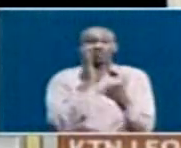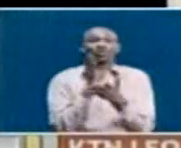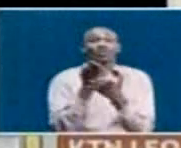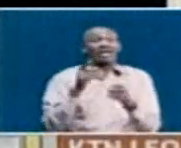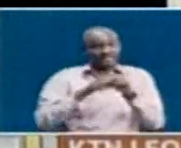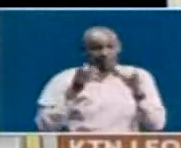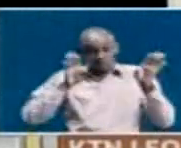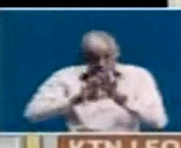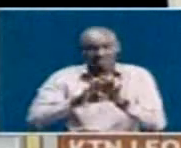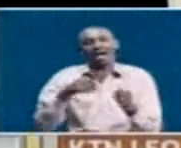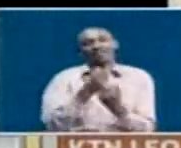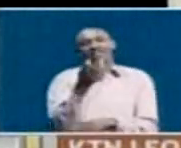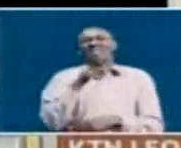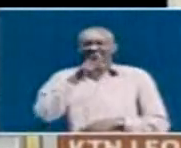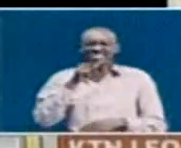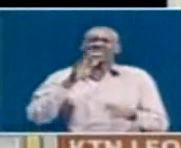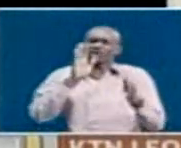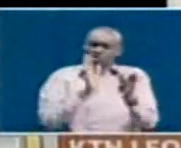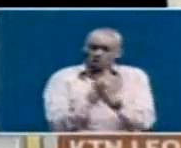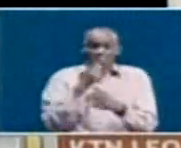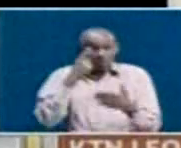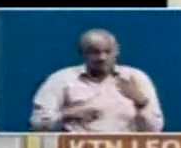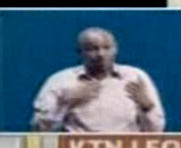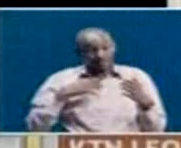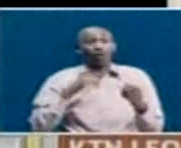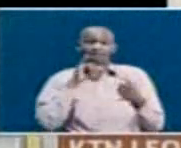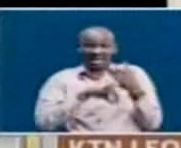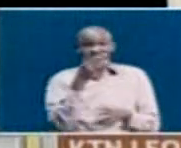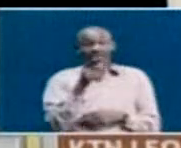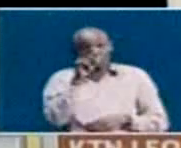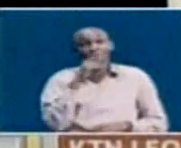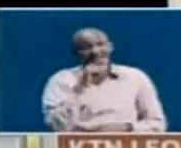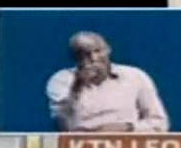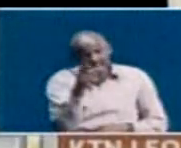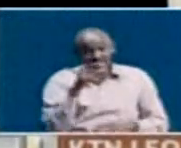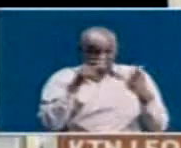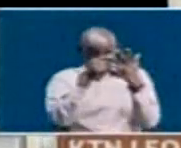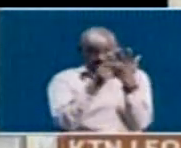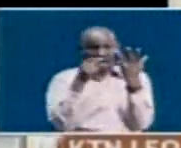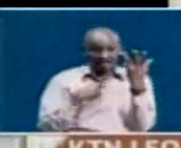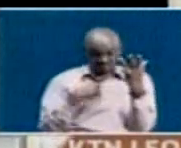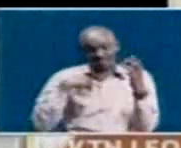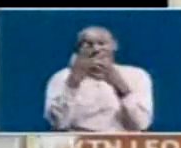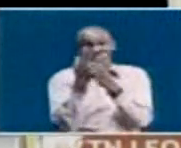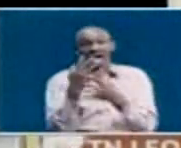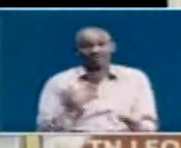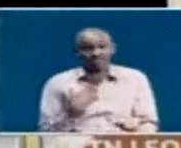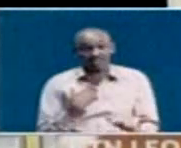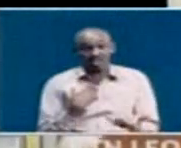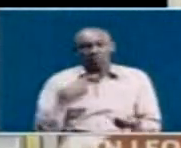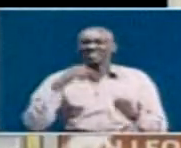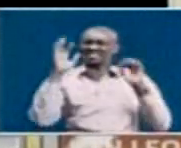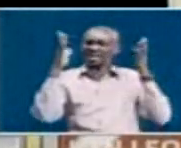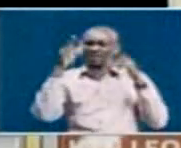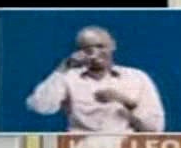ikufungwa. Nyimbo ile imetengenezwa watu ambao wako katika ndoa. Ndio ukaona yule mwanamume ana pete na mimi nina pete. Ni ku celebrate